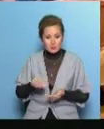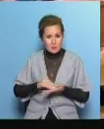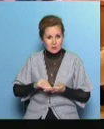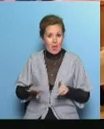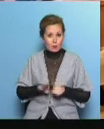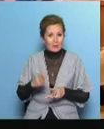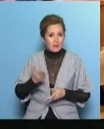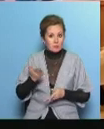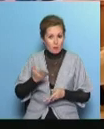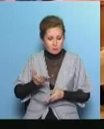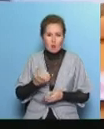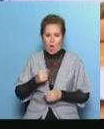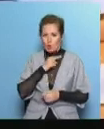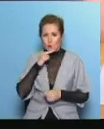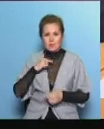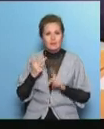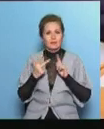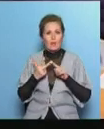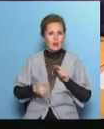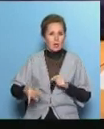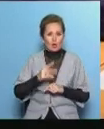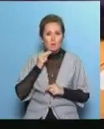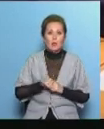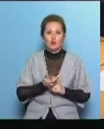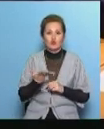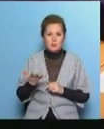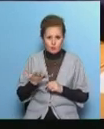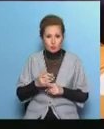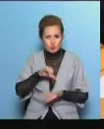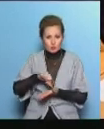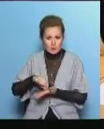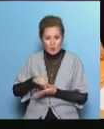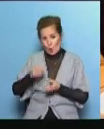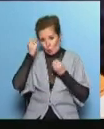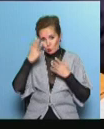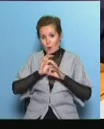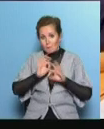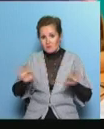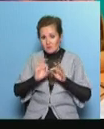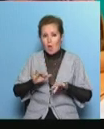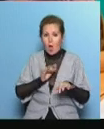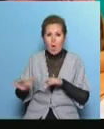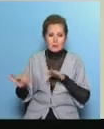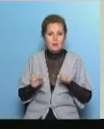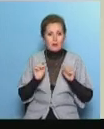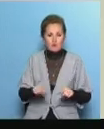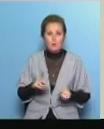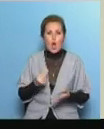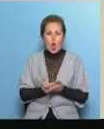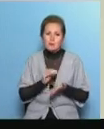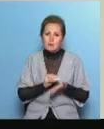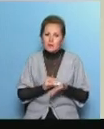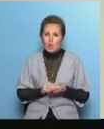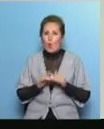третьим регионом в стране по количеству участников. Культурно-просветительская акция была задумана для того, чтобы оценить уровень этнографической